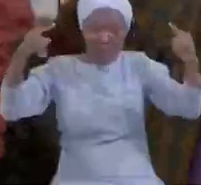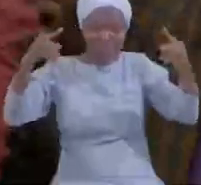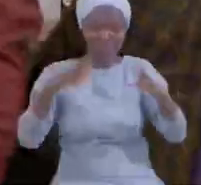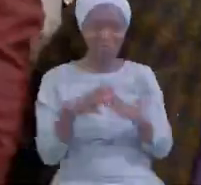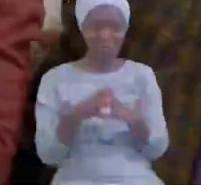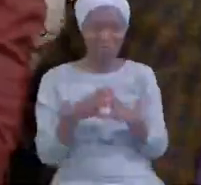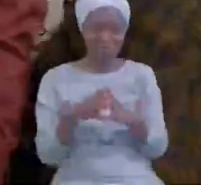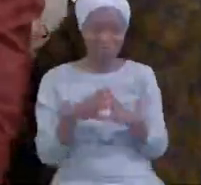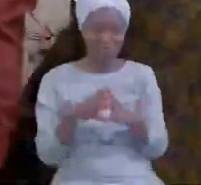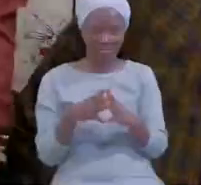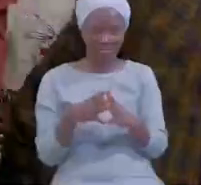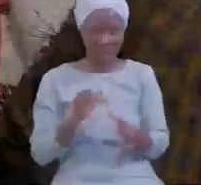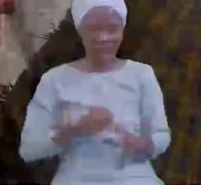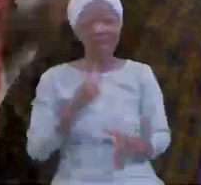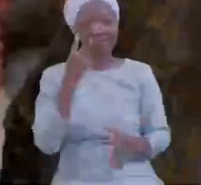Je vois bien.